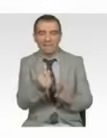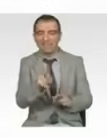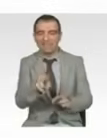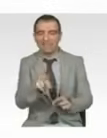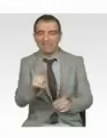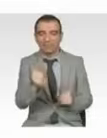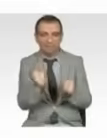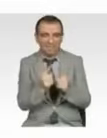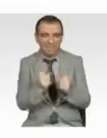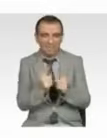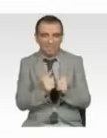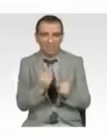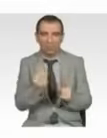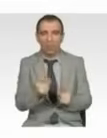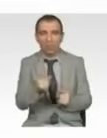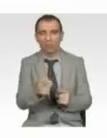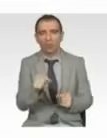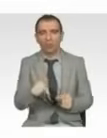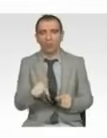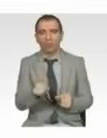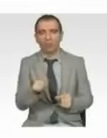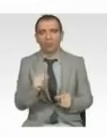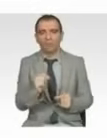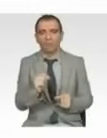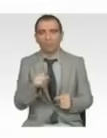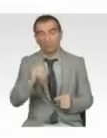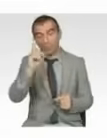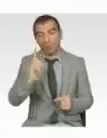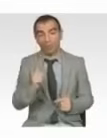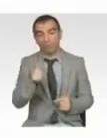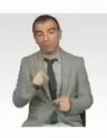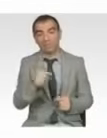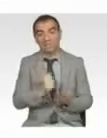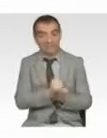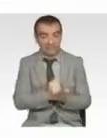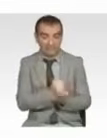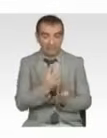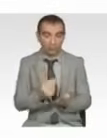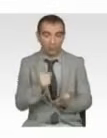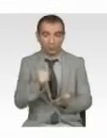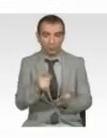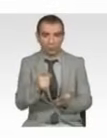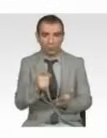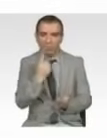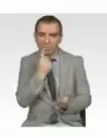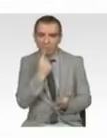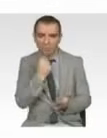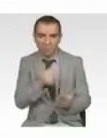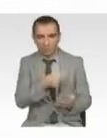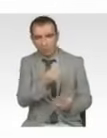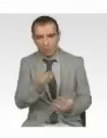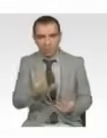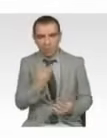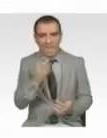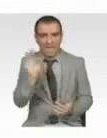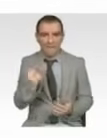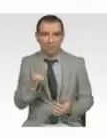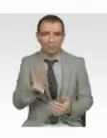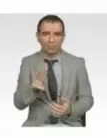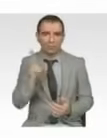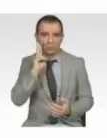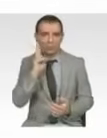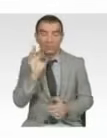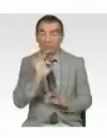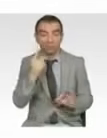küçük küçük oluyor. Onu ezip... Evet, önce yeşil oluyor, sonra kızarıyor o Eylül'ün sonunda falan. Hiç gördün mü sen sumak?